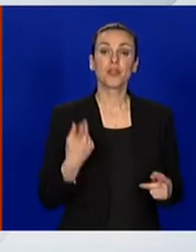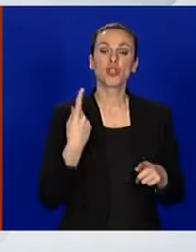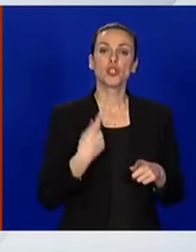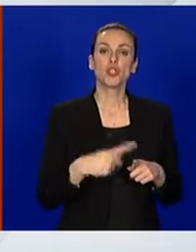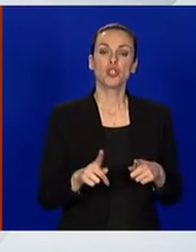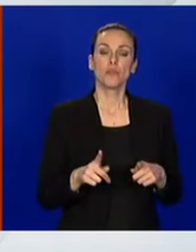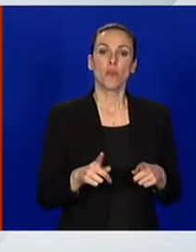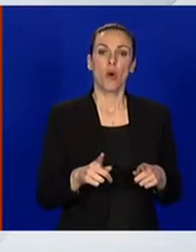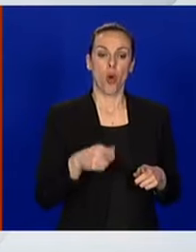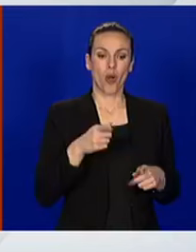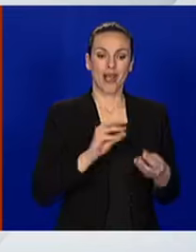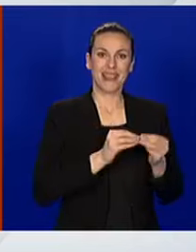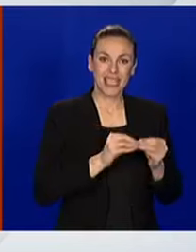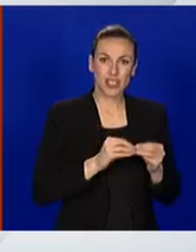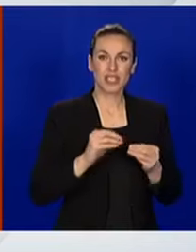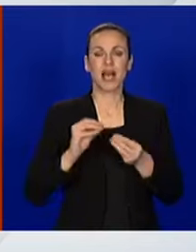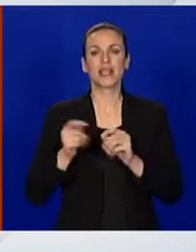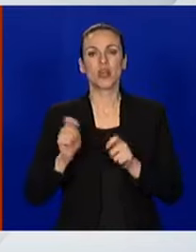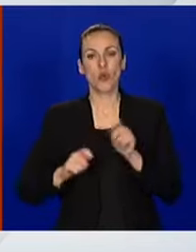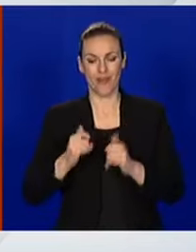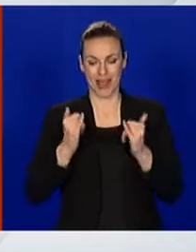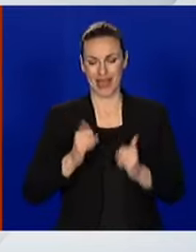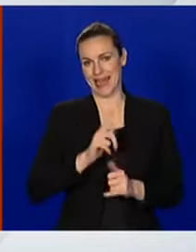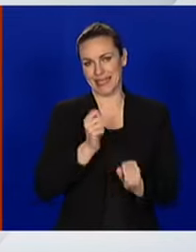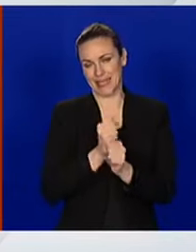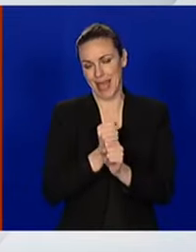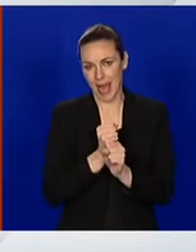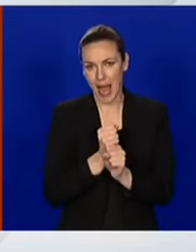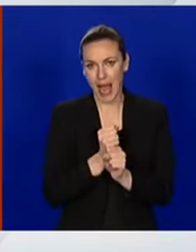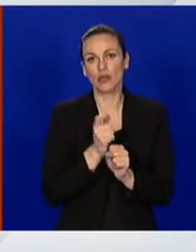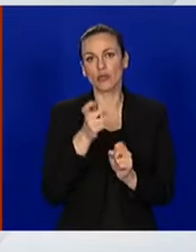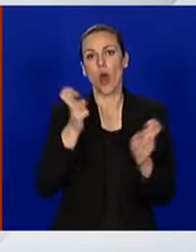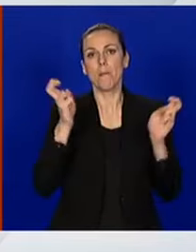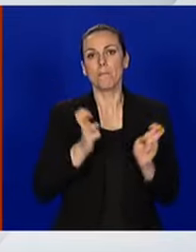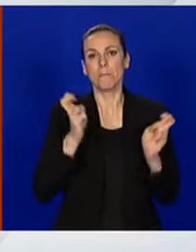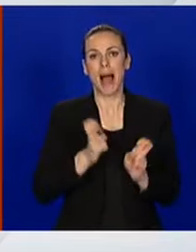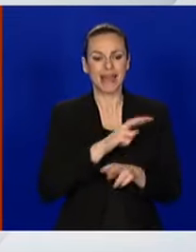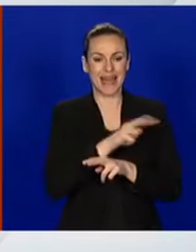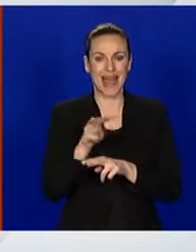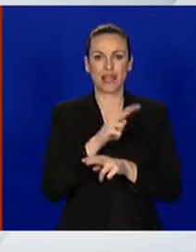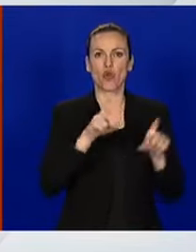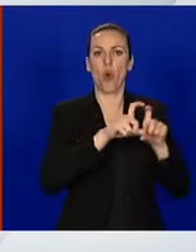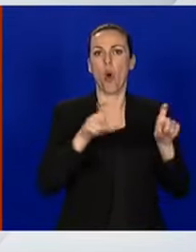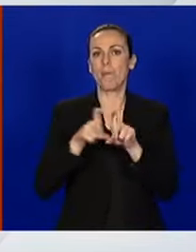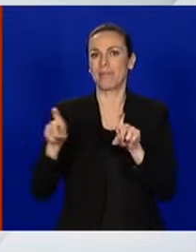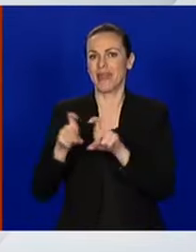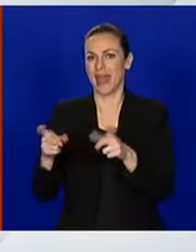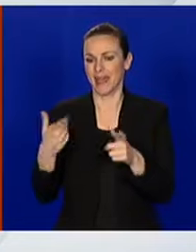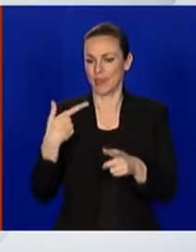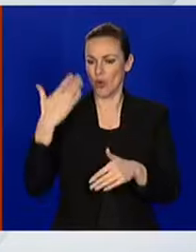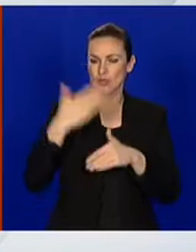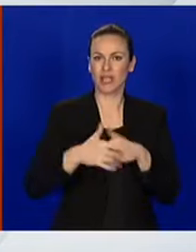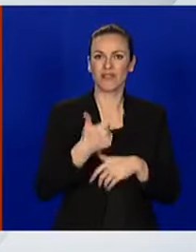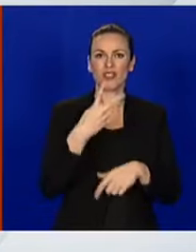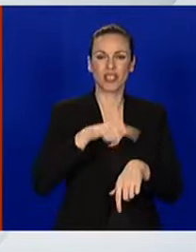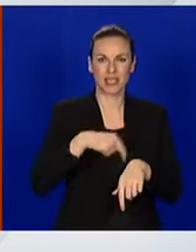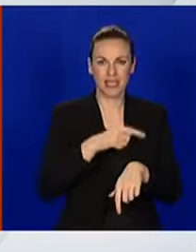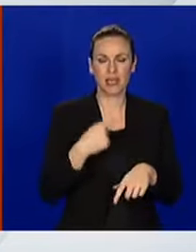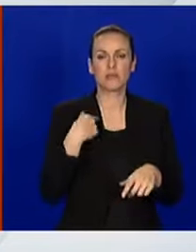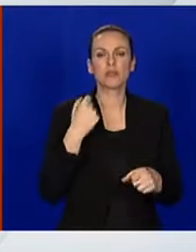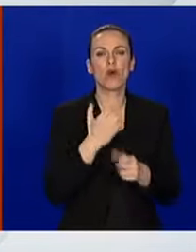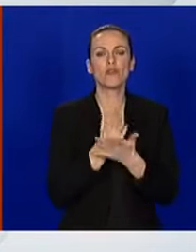da tržnice i trgovine danas ne rade, smanjen je broj nadzora objekata. U protekla 24 sata